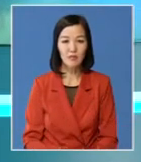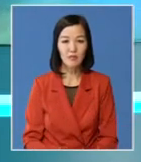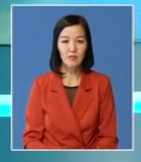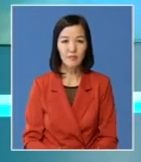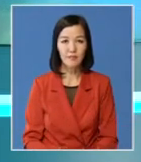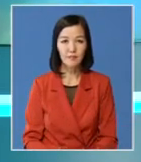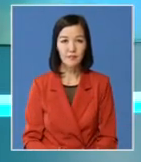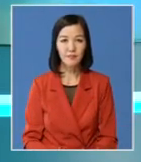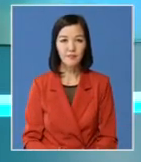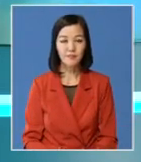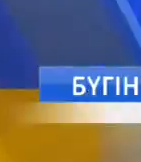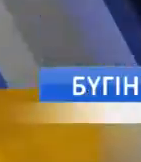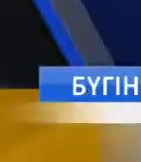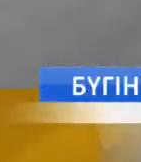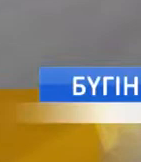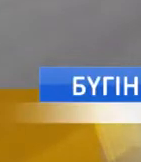көретіндеріңіз.